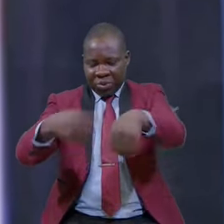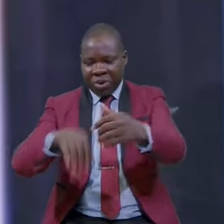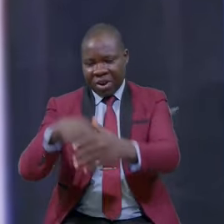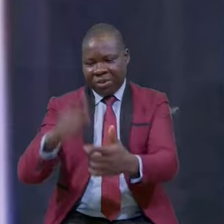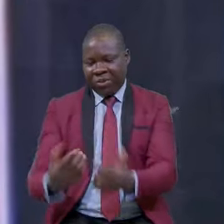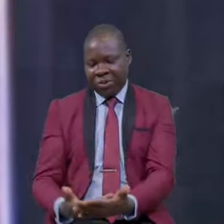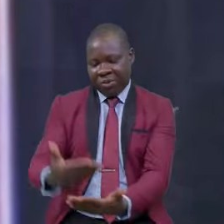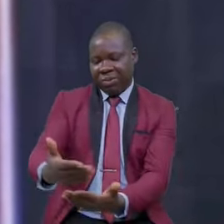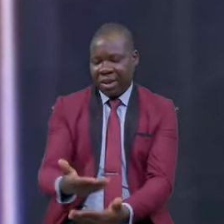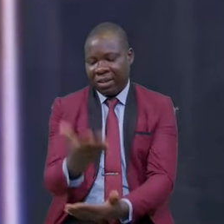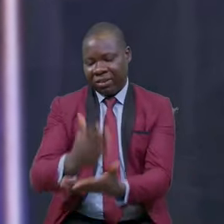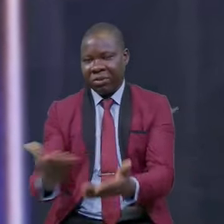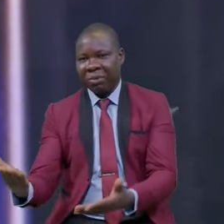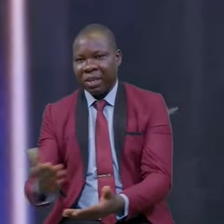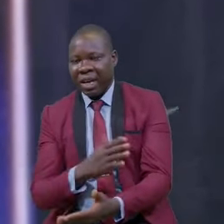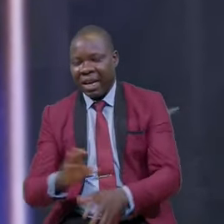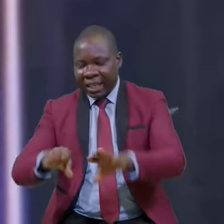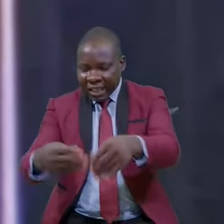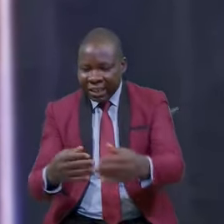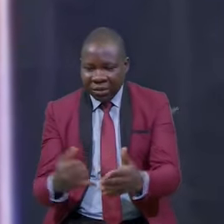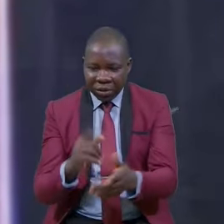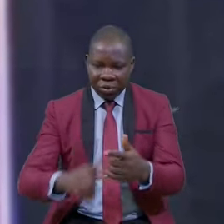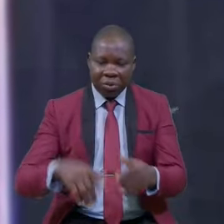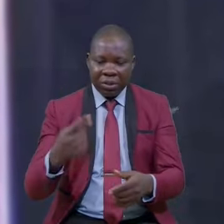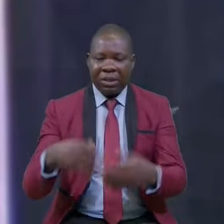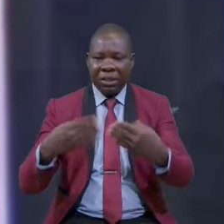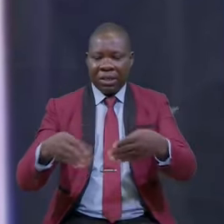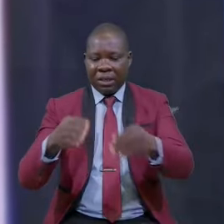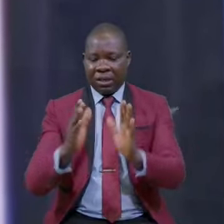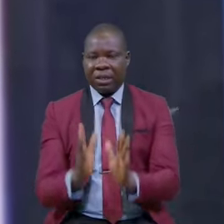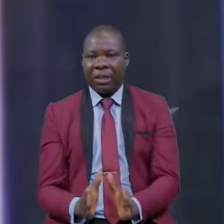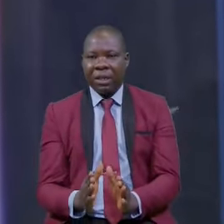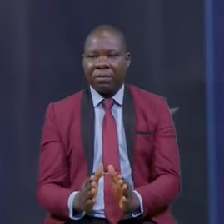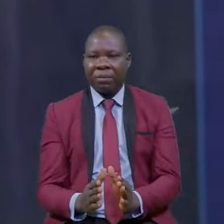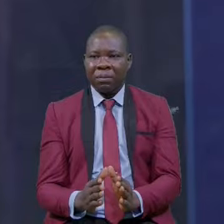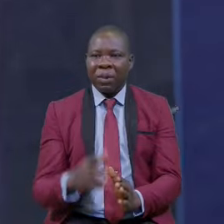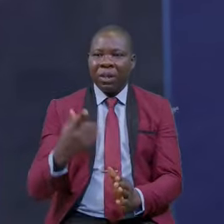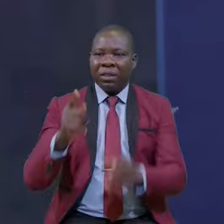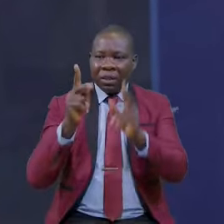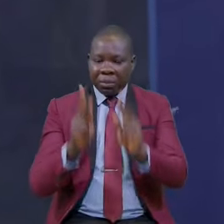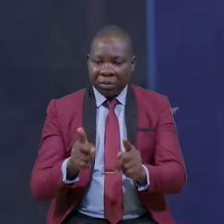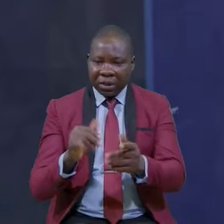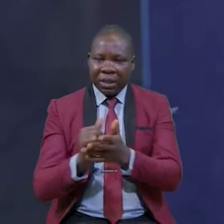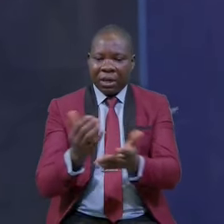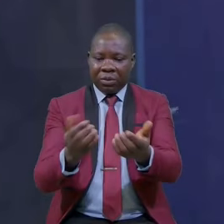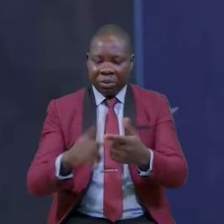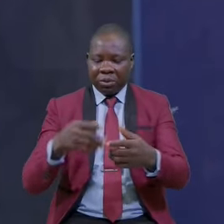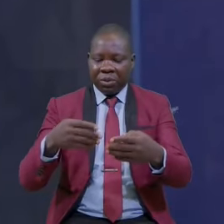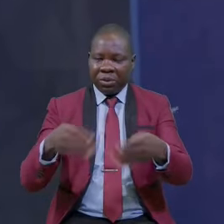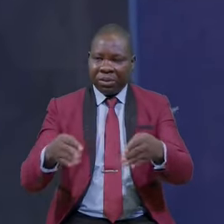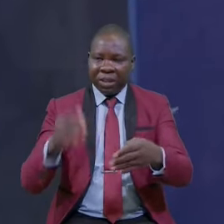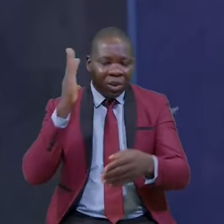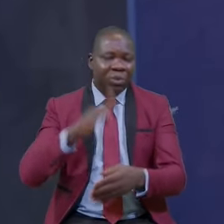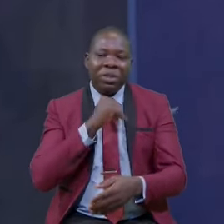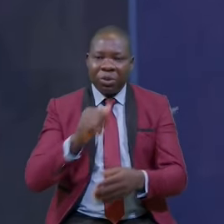naira et 6-10. Et la personne qui veut vous vendre la chose ne va pas seulement regarder la première face